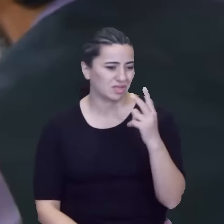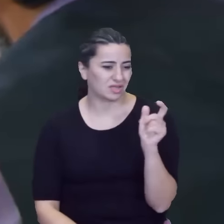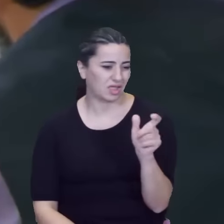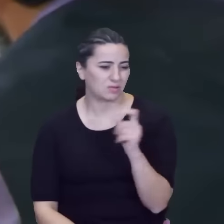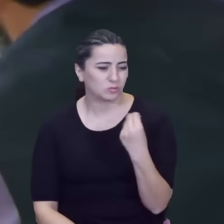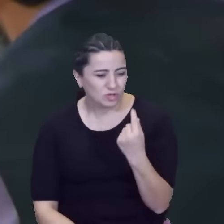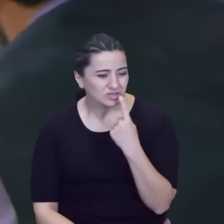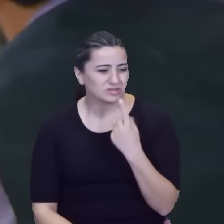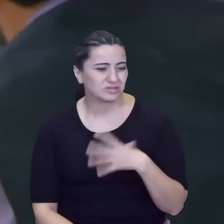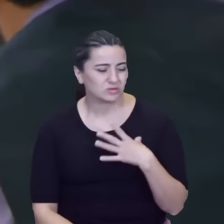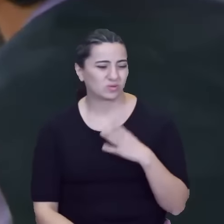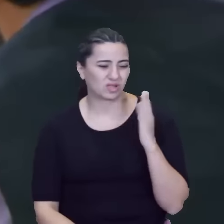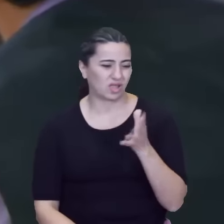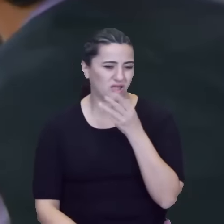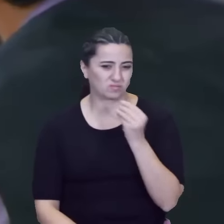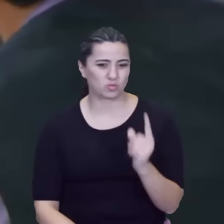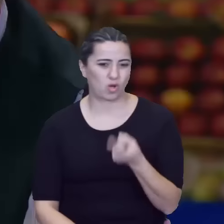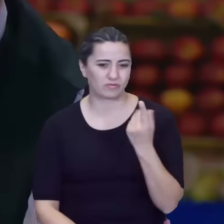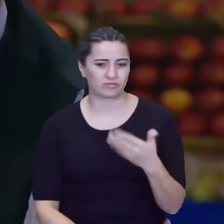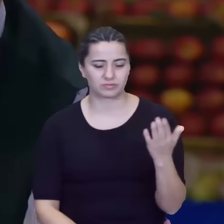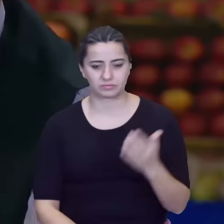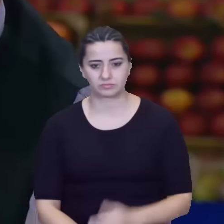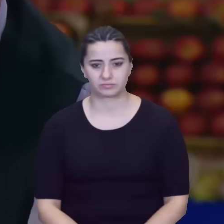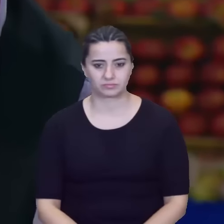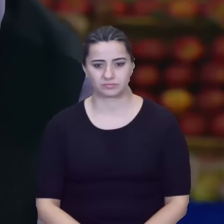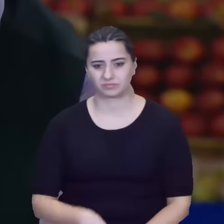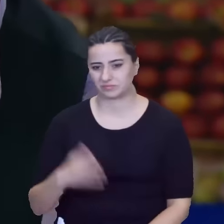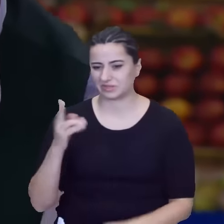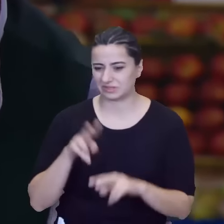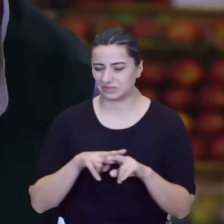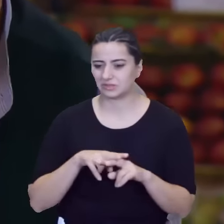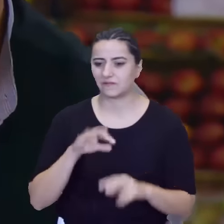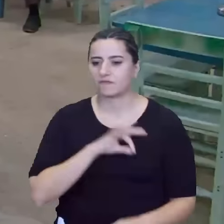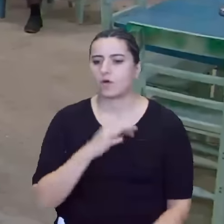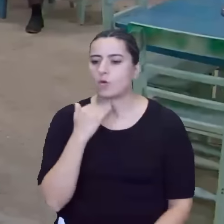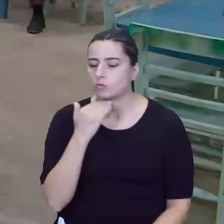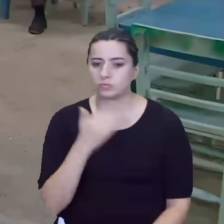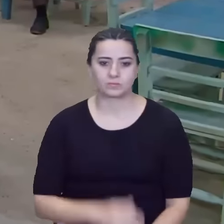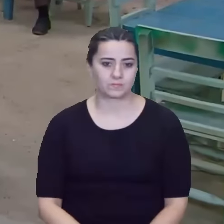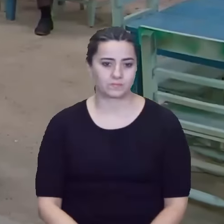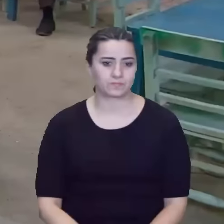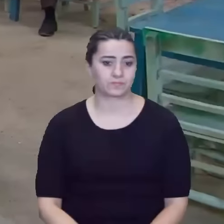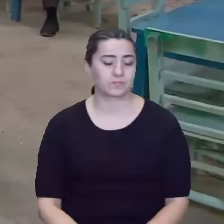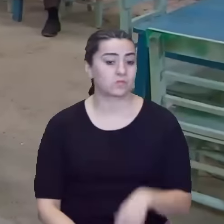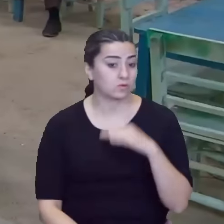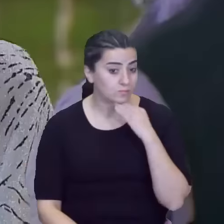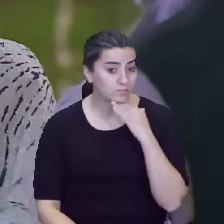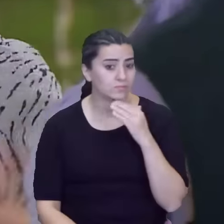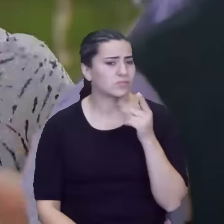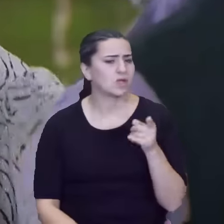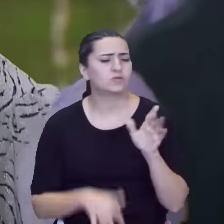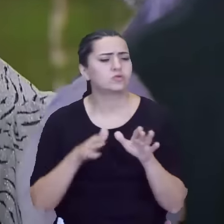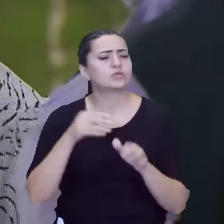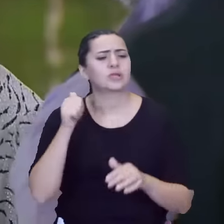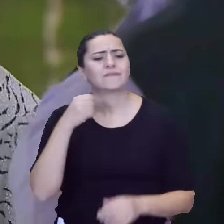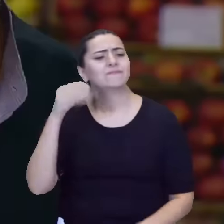kelime güzel laf istiyorum senden, şu yaptığına bak, tuhaf tuhaf ya. Aman be Yıldız, sana da yaranılmıyor ha. Yaranılmıyor mu? Sen